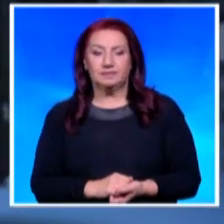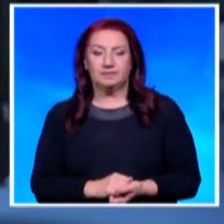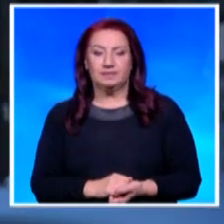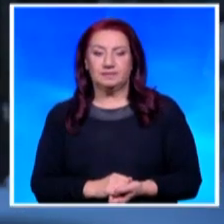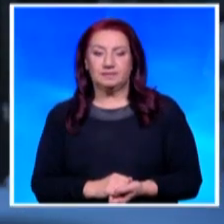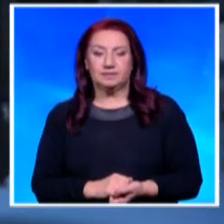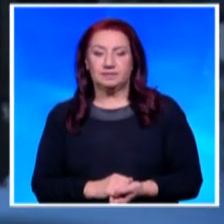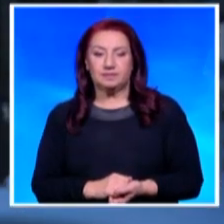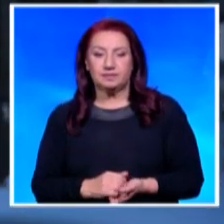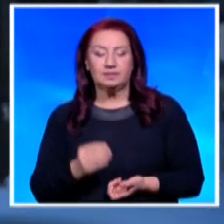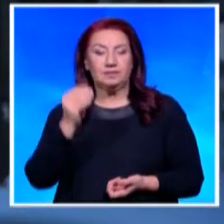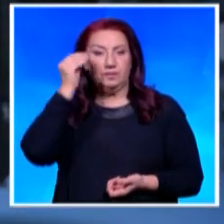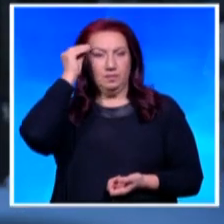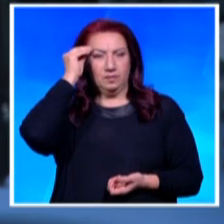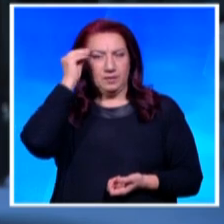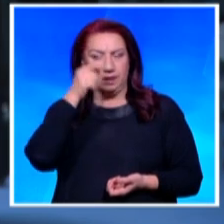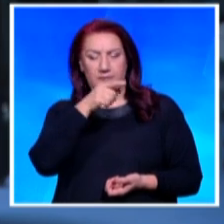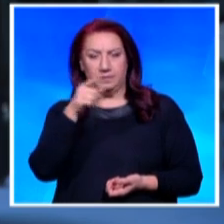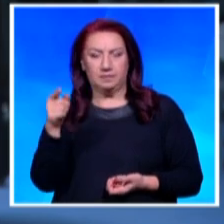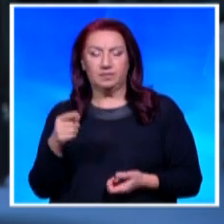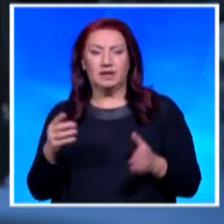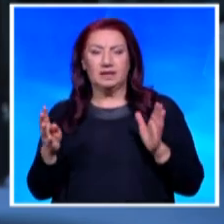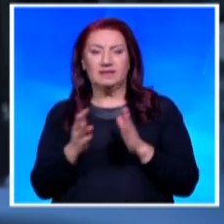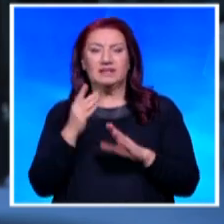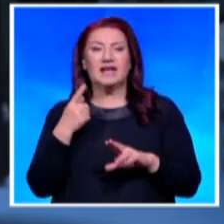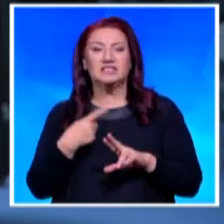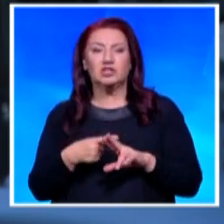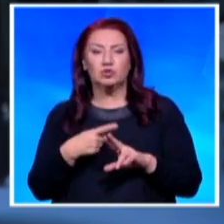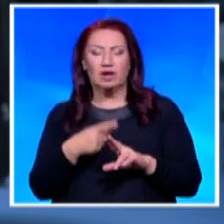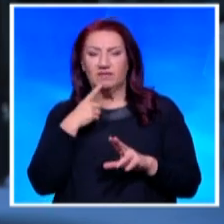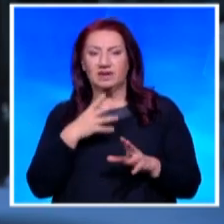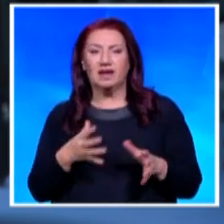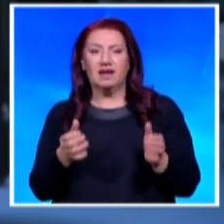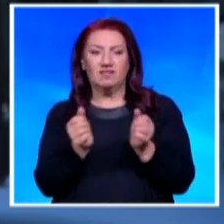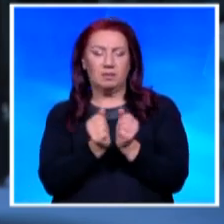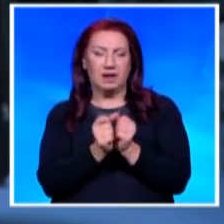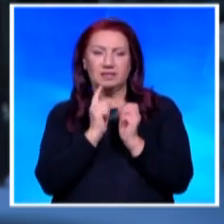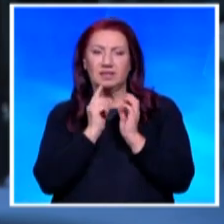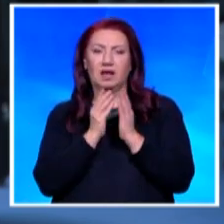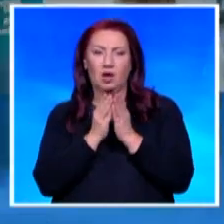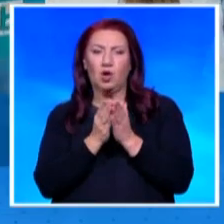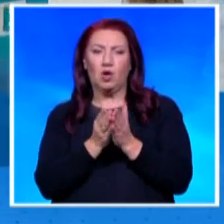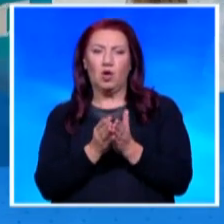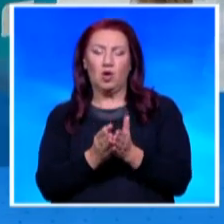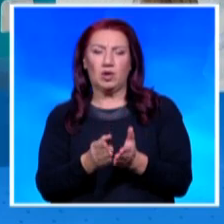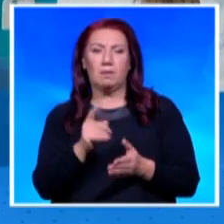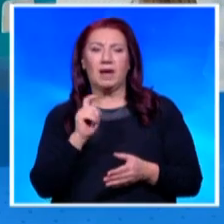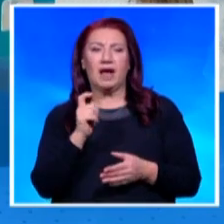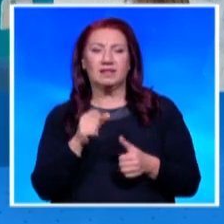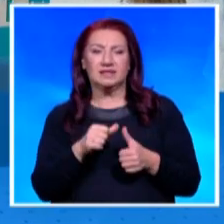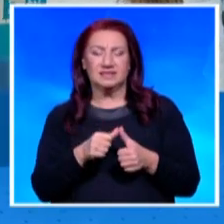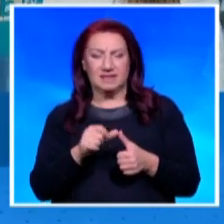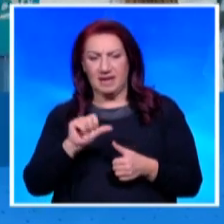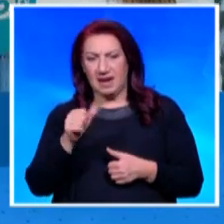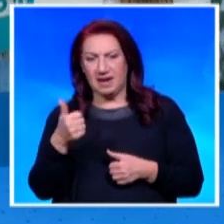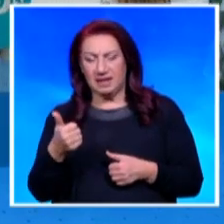Припомням ви, че от 19 ноември в плен на йеменските хути е корабът Galaxy Leader. Заедно с екипажа на